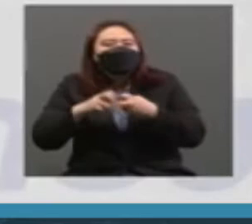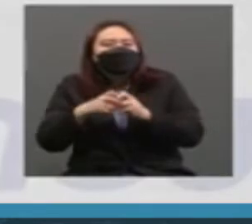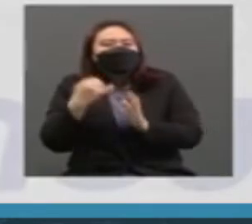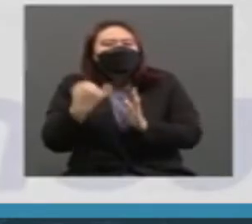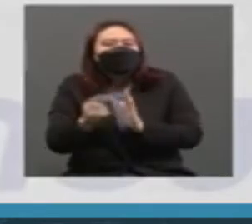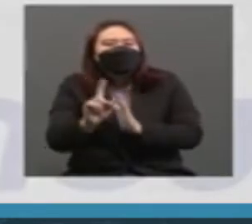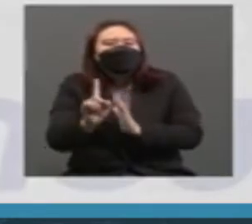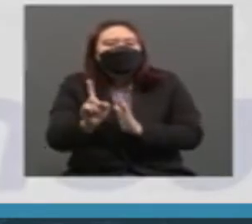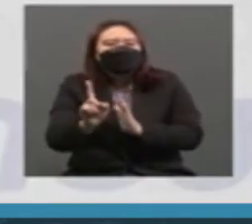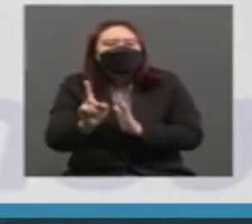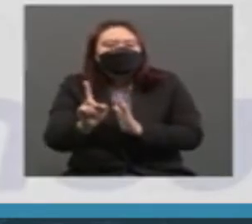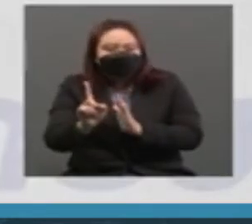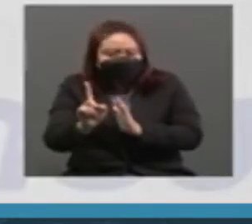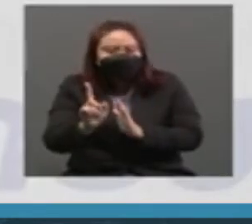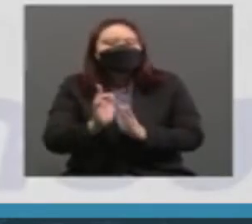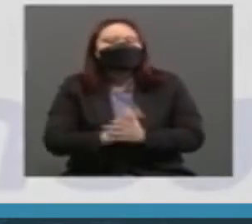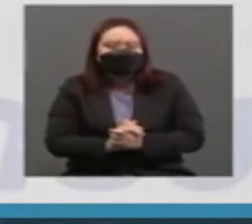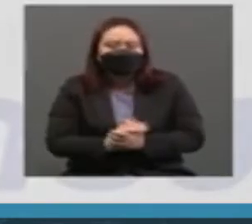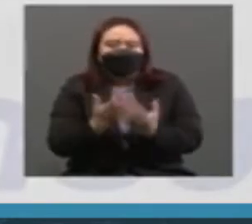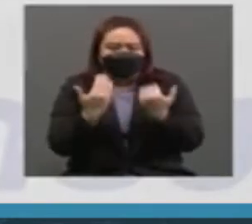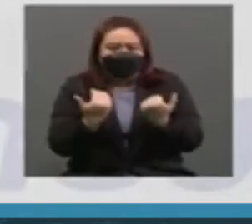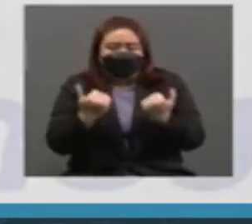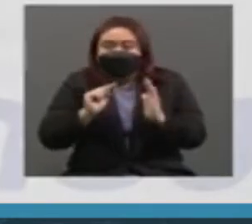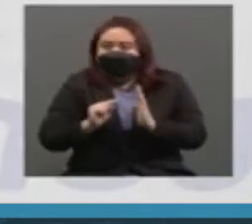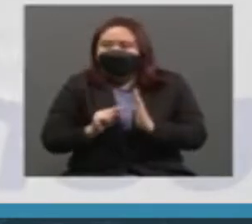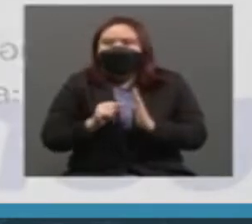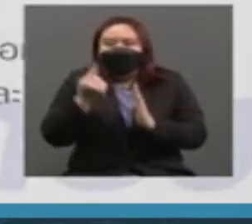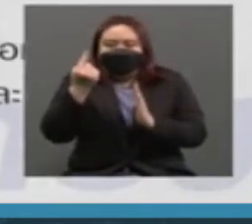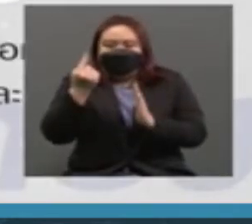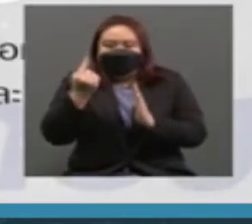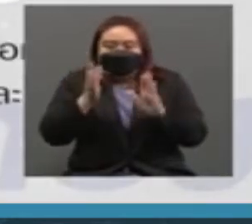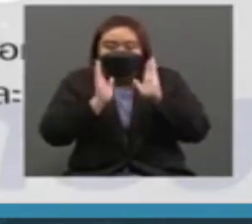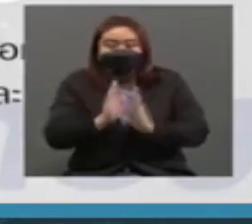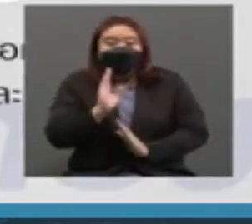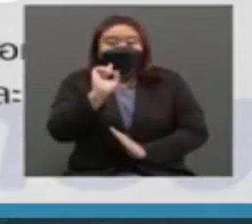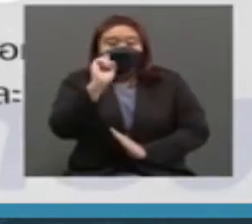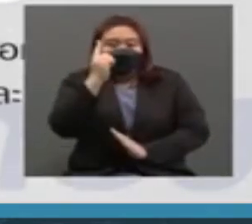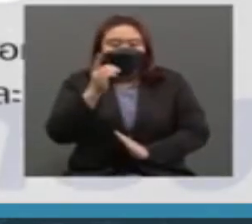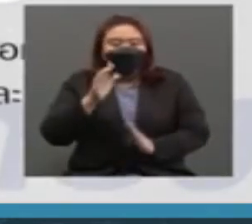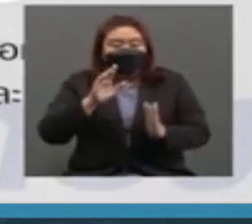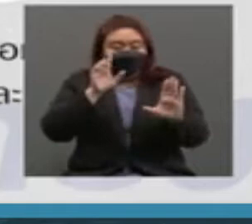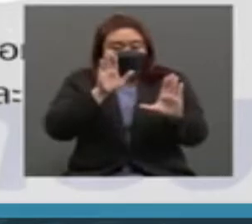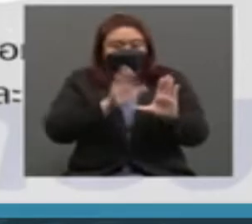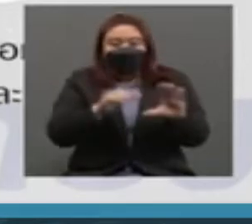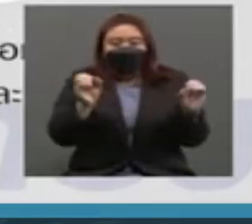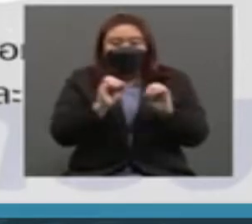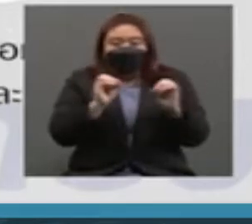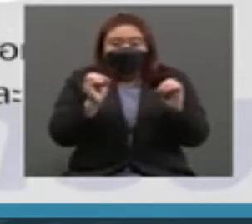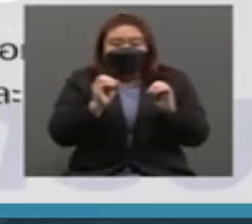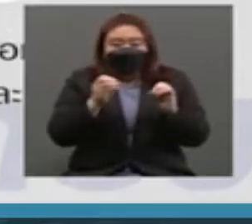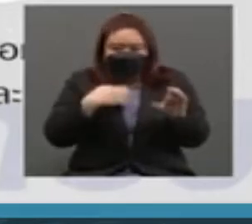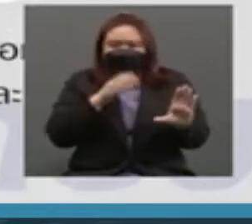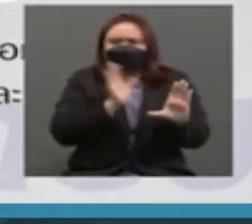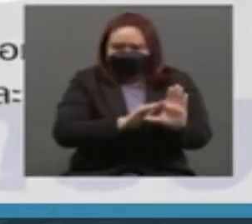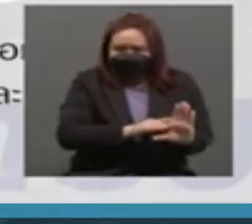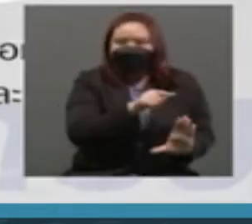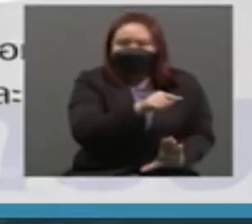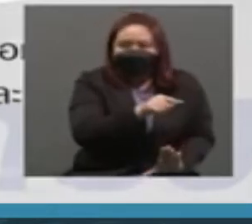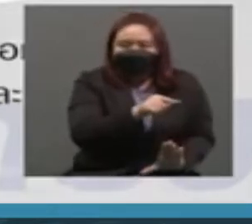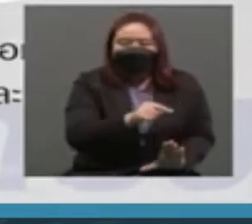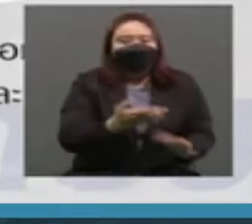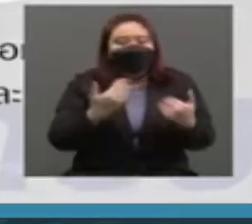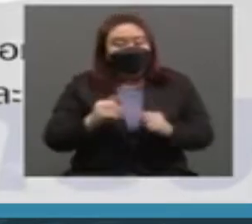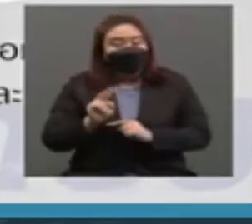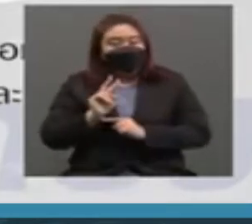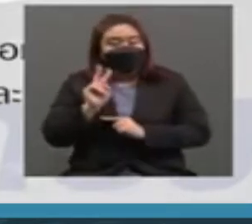ทั้งนี้ผู้ที่เคยใช้สิทธิ์โครงการระยะที่4กดยืนยันสิทธิ์เข้าร่วมโครงการระยะที่5แล้วจำนวน 18,760,000 ร